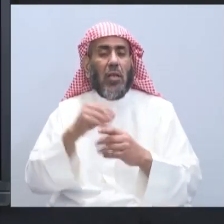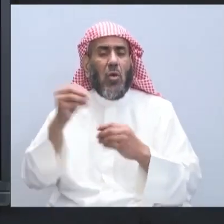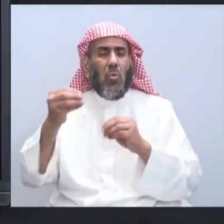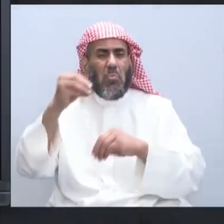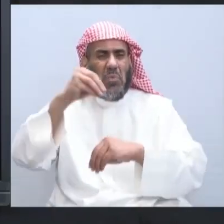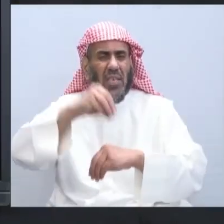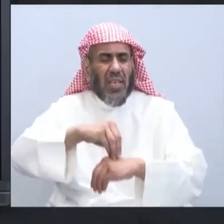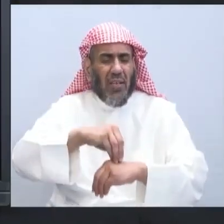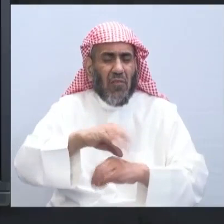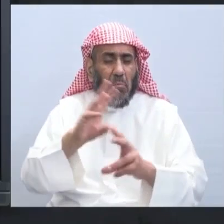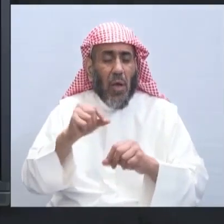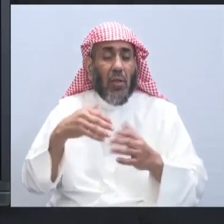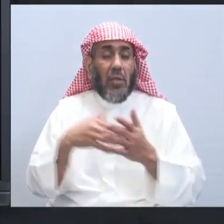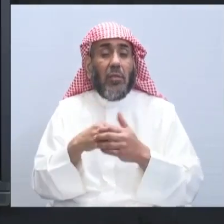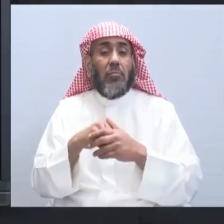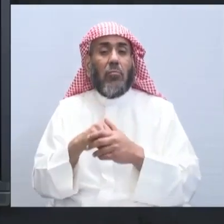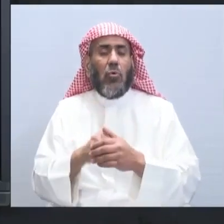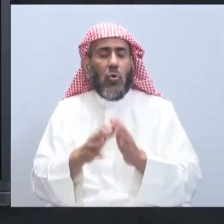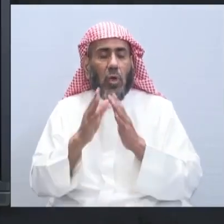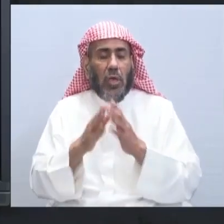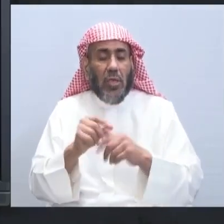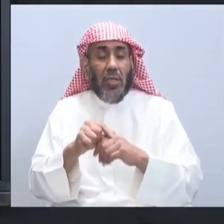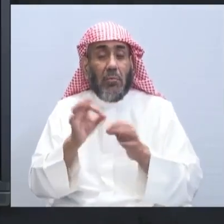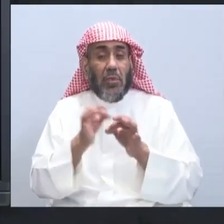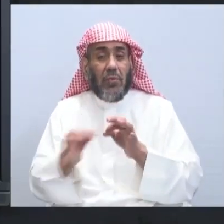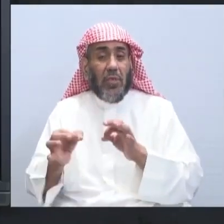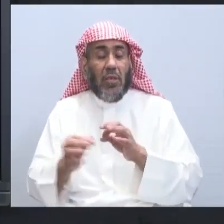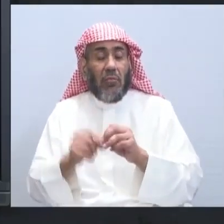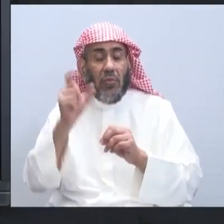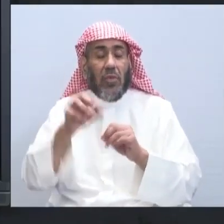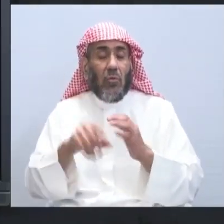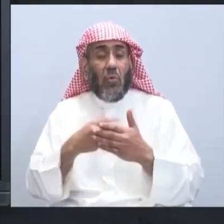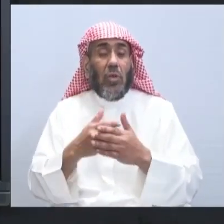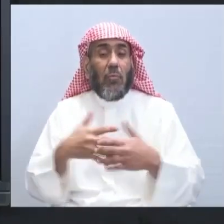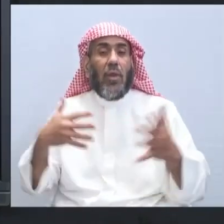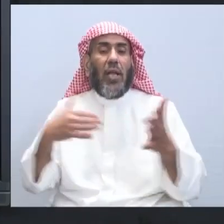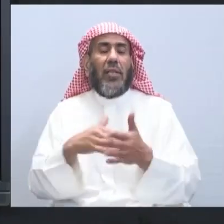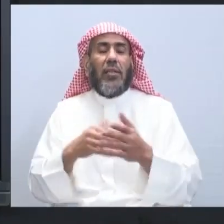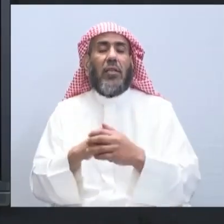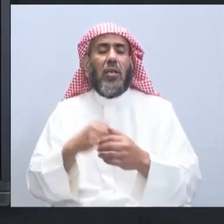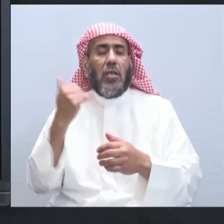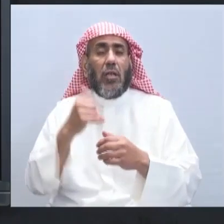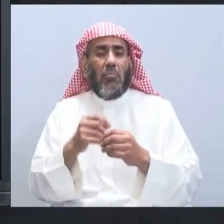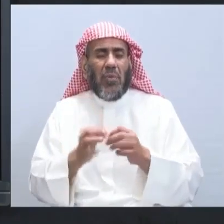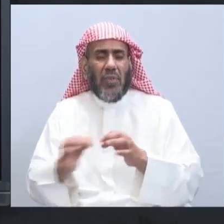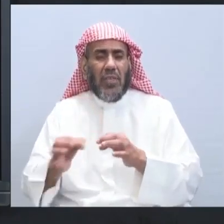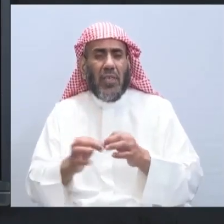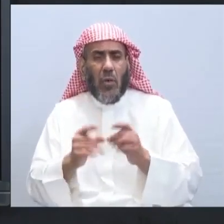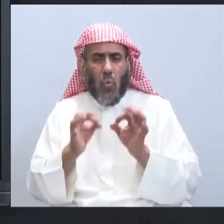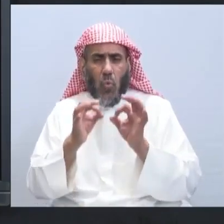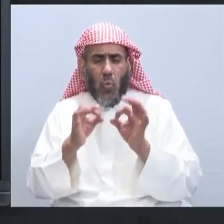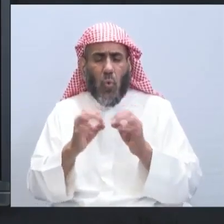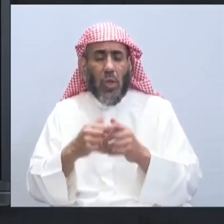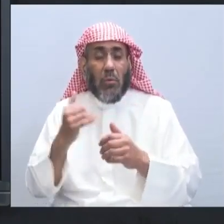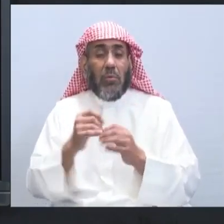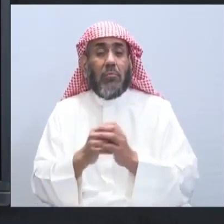بزياده في في بعض الاحداث لكنه يركز على جانب تفصيل في الشخصيه وجانب ايضا في الاحداث يهتم بالتفاصيل الدقيقه هنا هذه